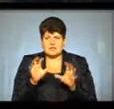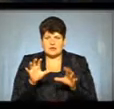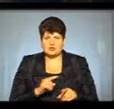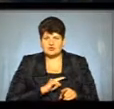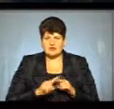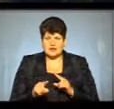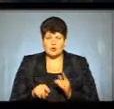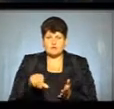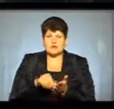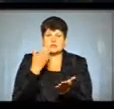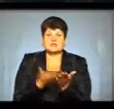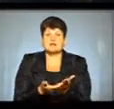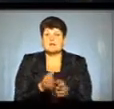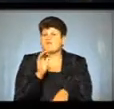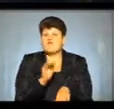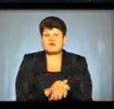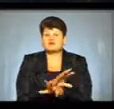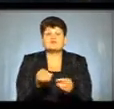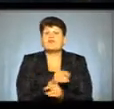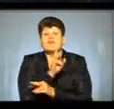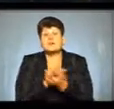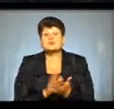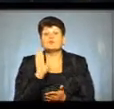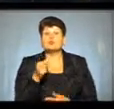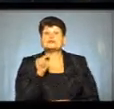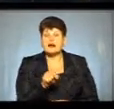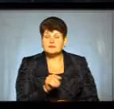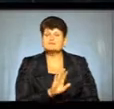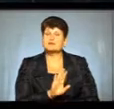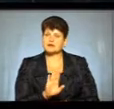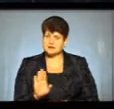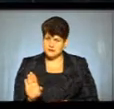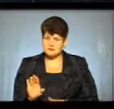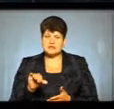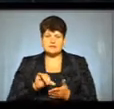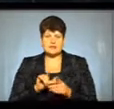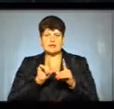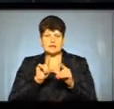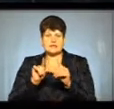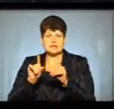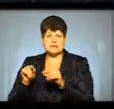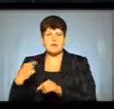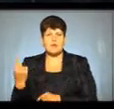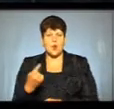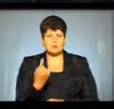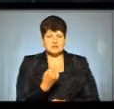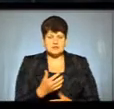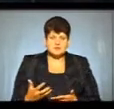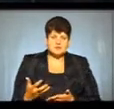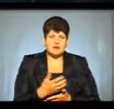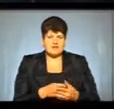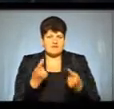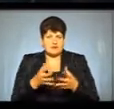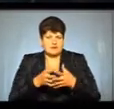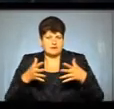фактом цілу Україну. Вибачте, буде так. Ні. Представники їздять по областям, збирають великі аудиторії, спілкуються з